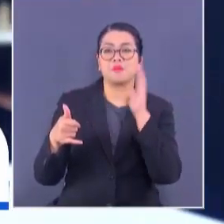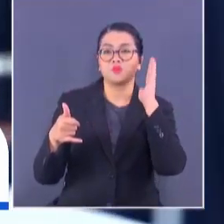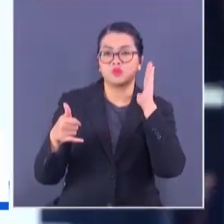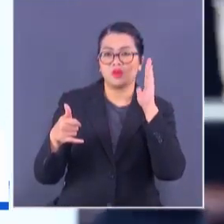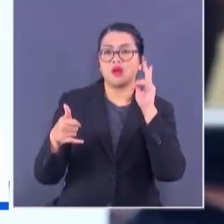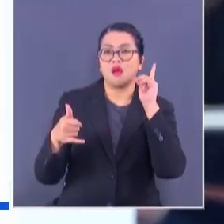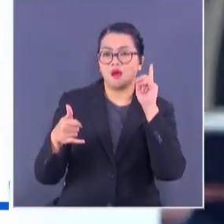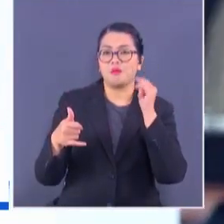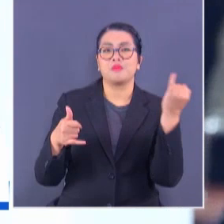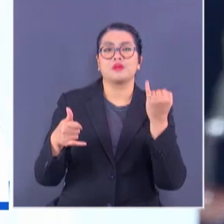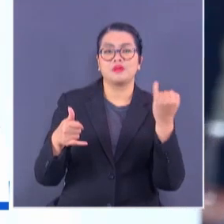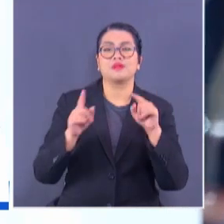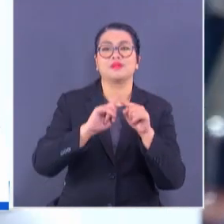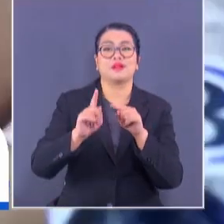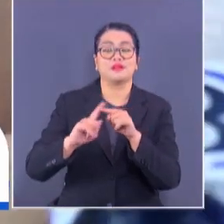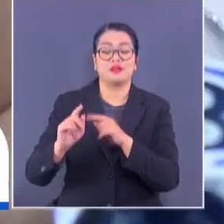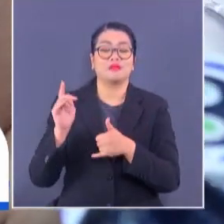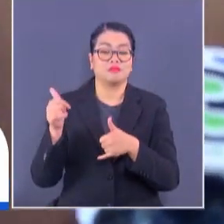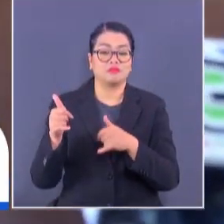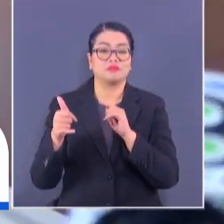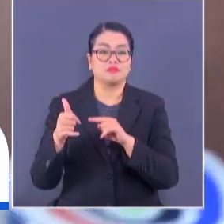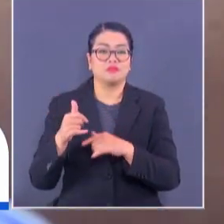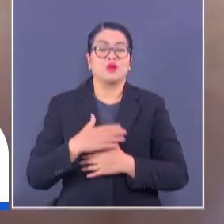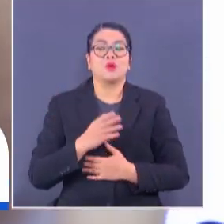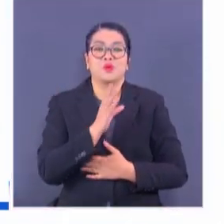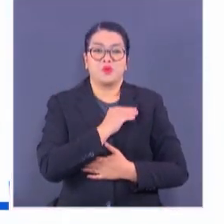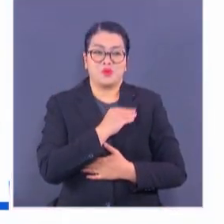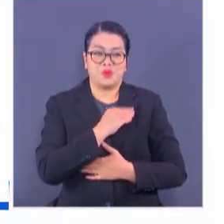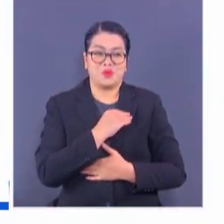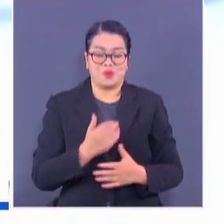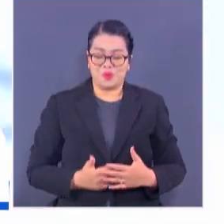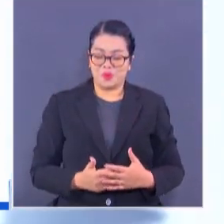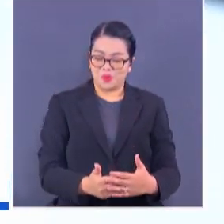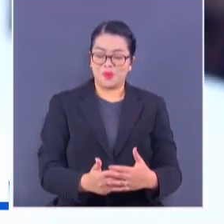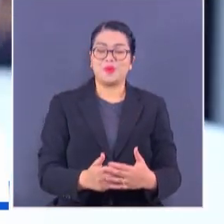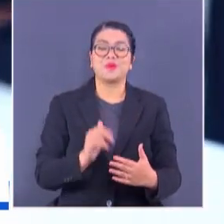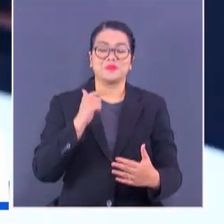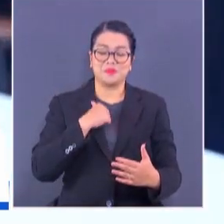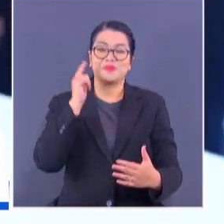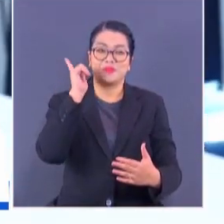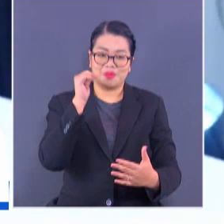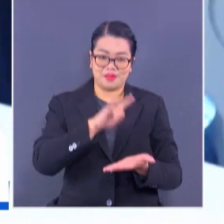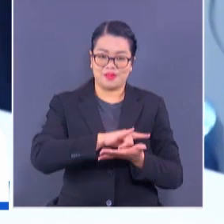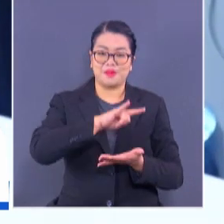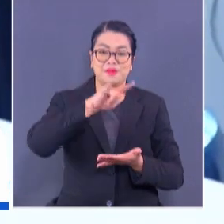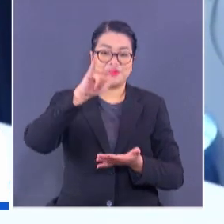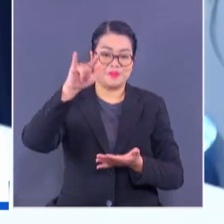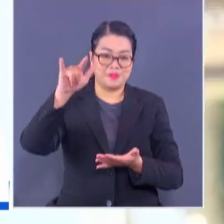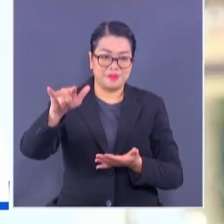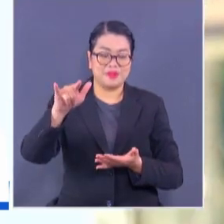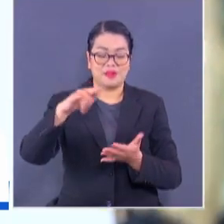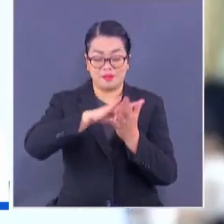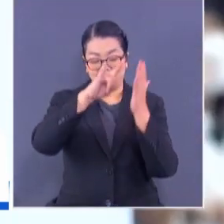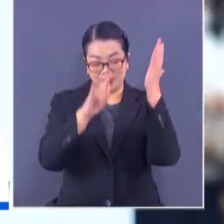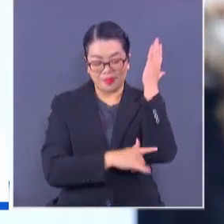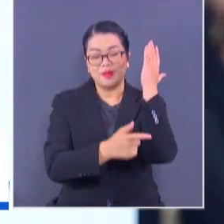านี้โดยคุณแม่คนสวยก็ยอมรับเลยว่าตื่นเต้นมากที่ได้เป็นคุณแม่แล้วและจะบินไปคลอดลูกที่จังหวัดภูเก็ตนะ